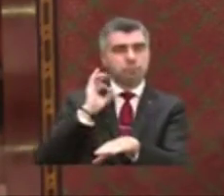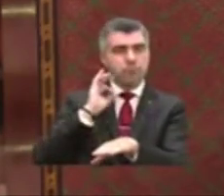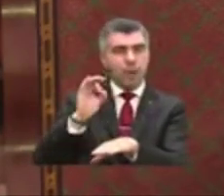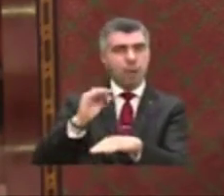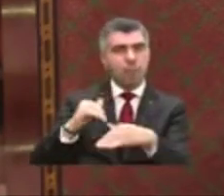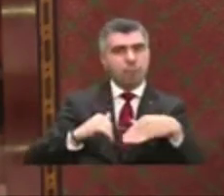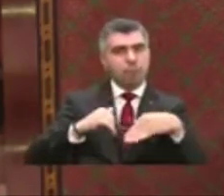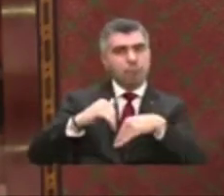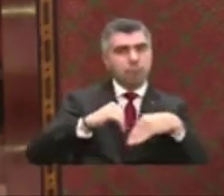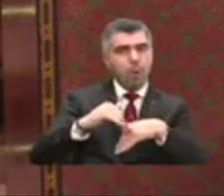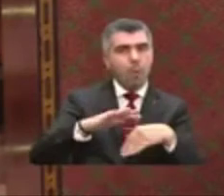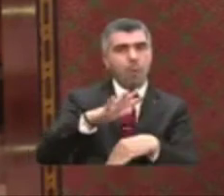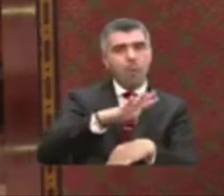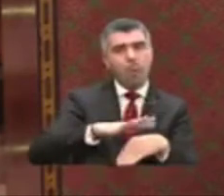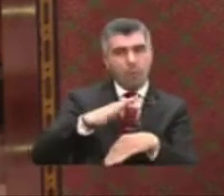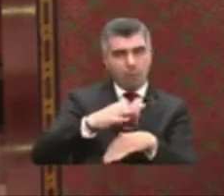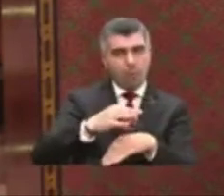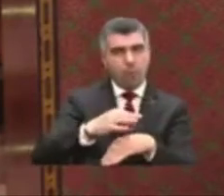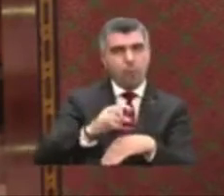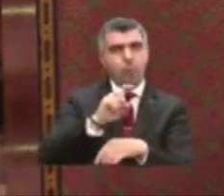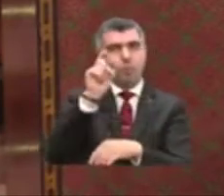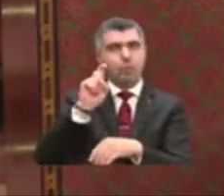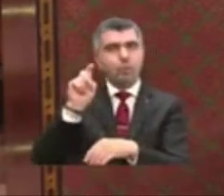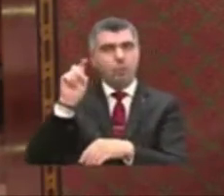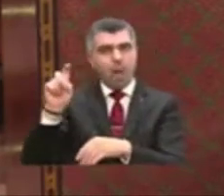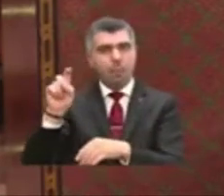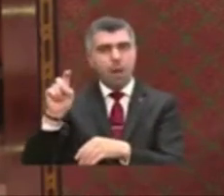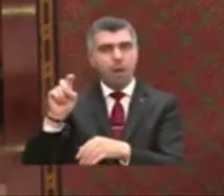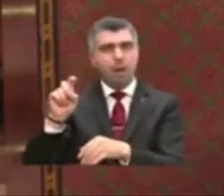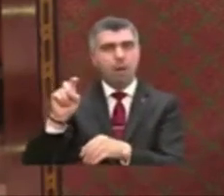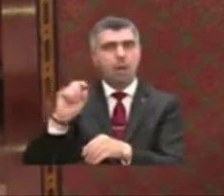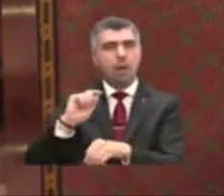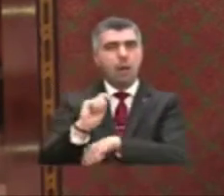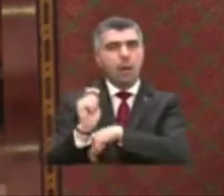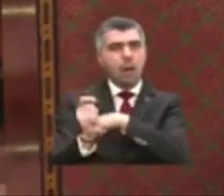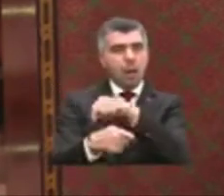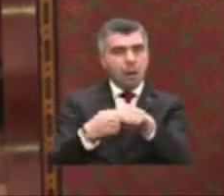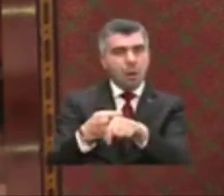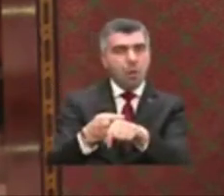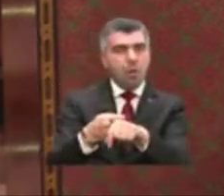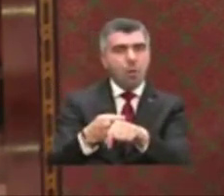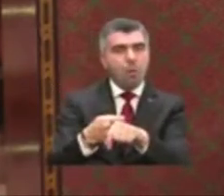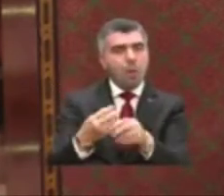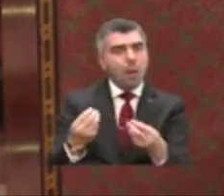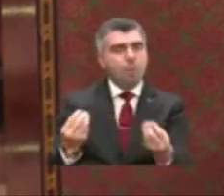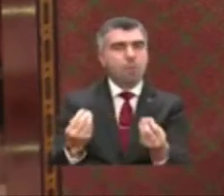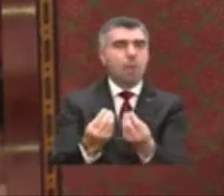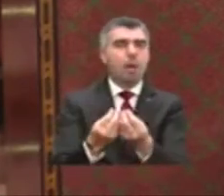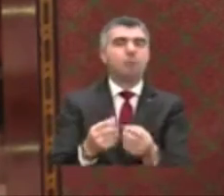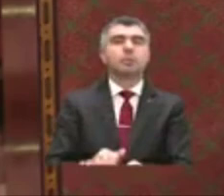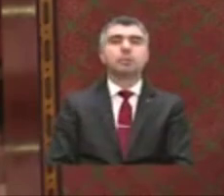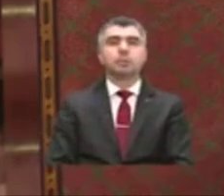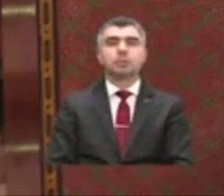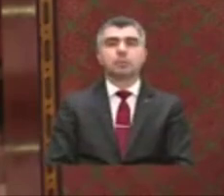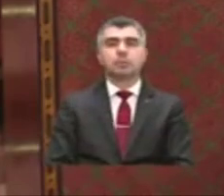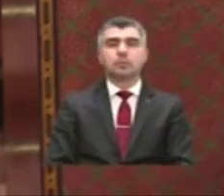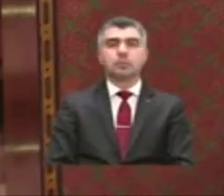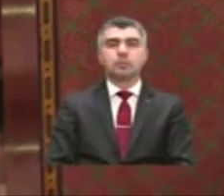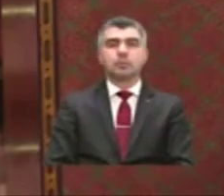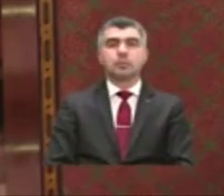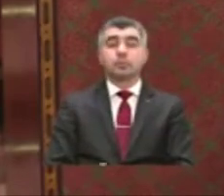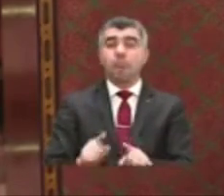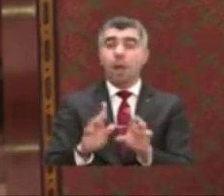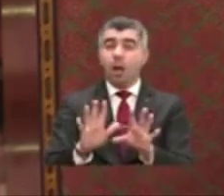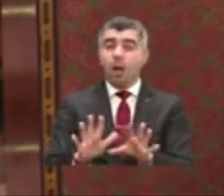كذلك طرق الجماعية، ومنها وداخلها فيها بالطبع الطرق القروية. والهدف